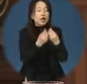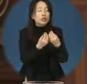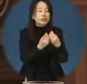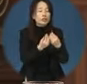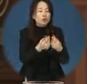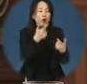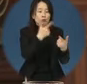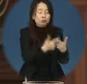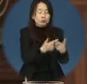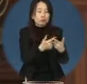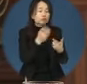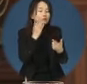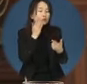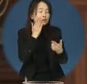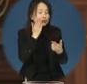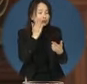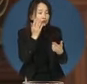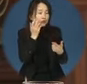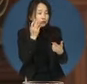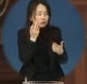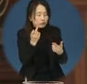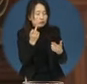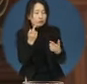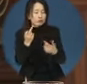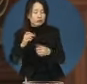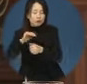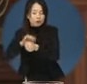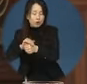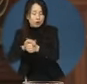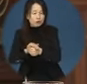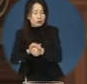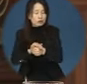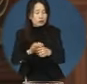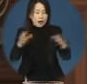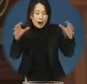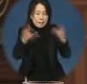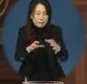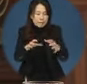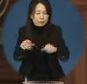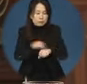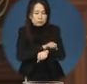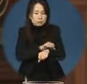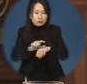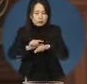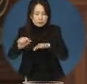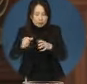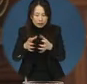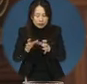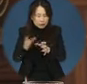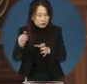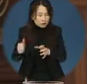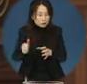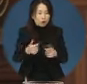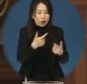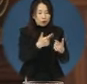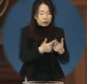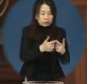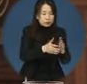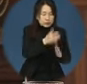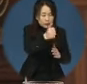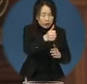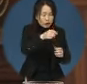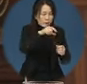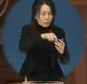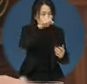들어서 불경이 하나의 특별 지방자치단체가 됐다 그러면 부산시장 따로 안 뽑고 불교의 시장